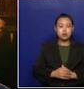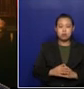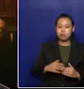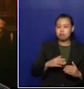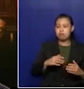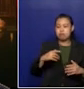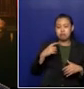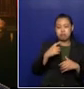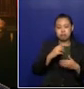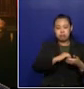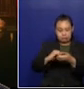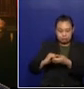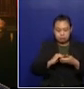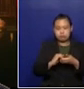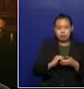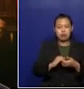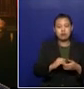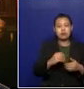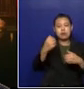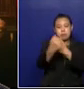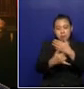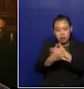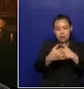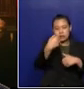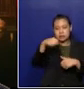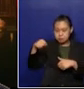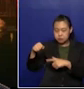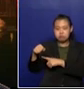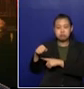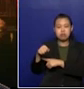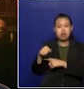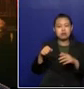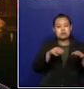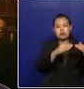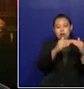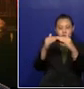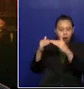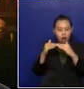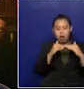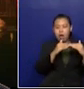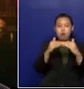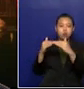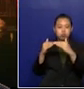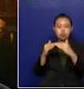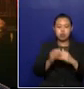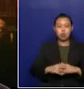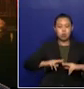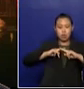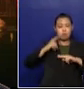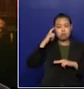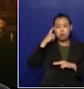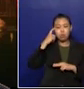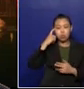ะพอเท่ากันหมดทีนี้ศักยภาพความได้เปรียบของไทยไม่มีเหลือแล้วฮะแล้วด้วยความไม่รู้จักศักยภาพของตัวเองนะตัวเ